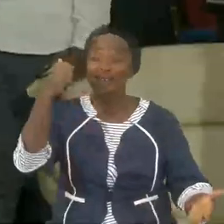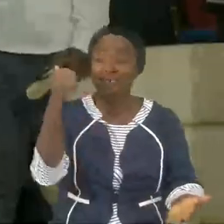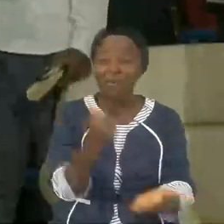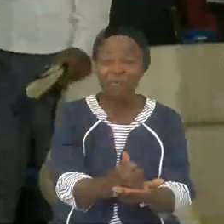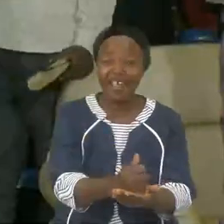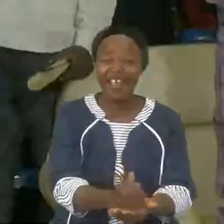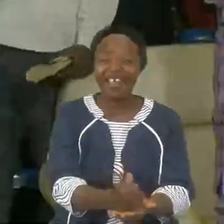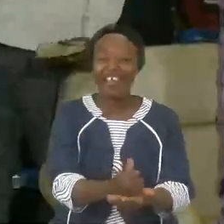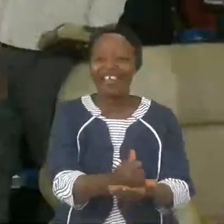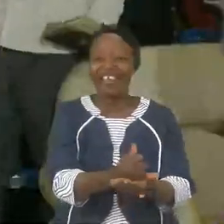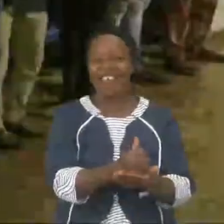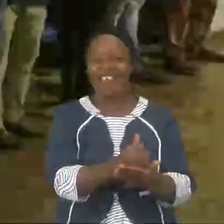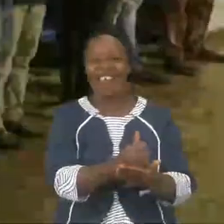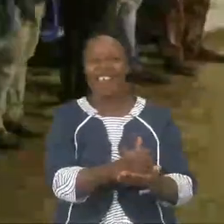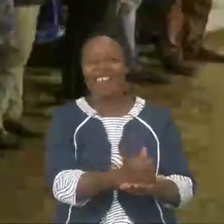Amen.